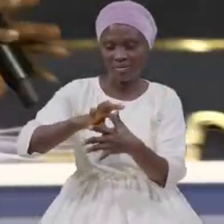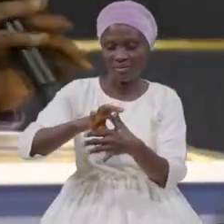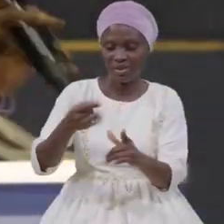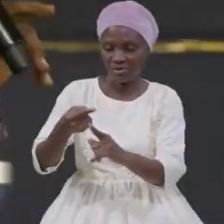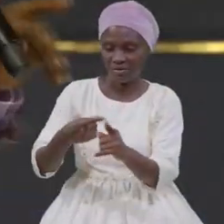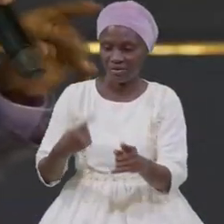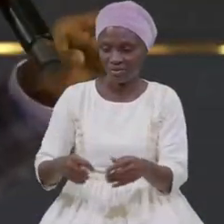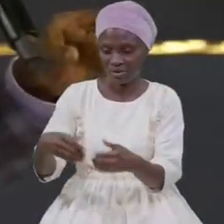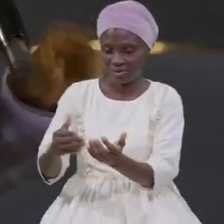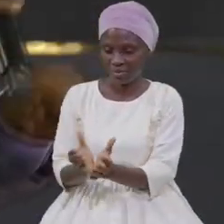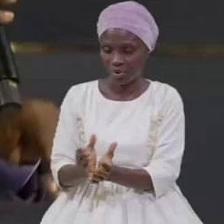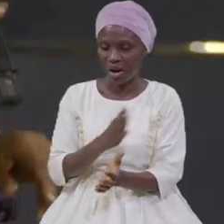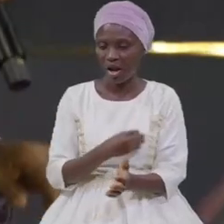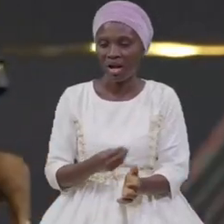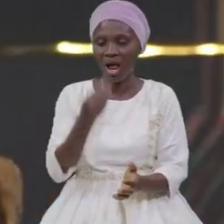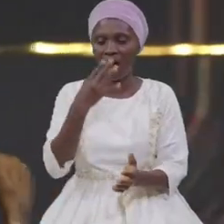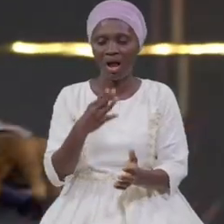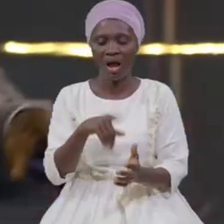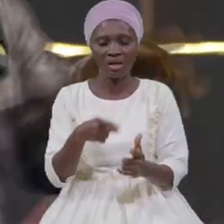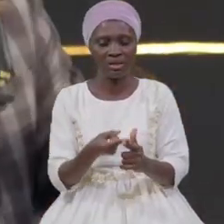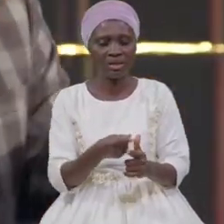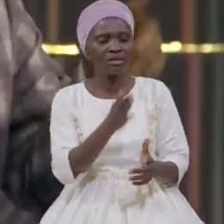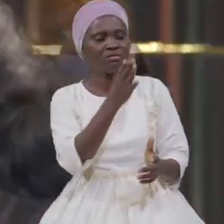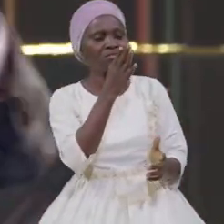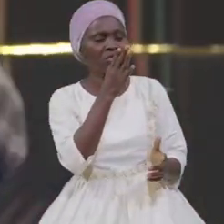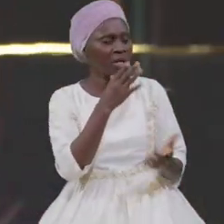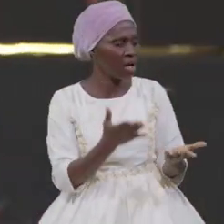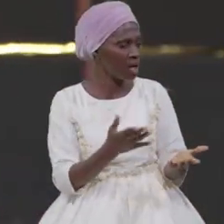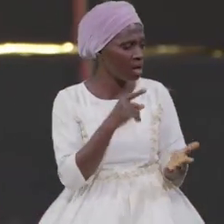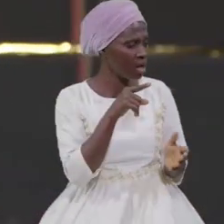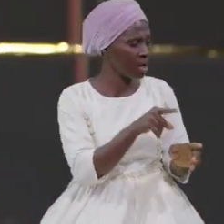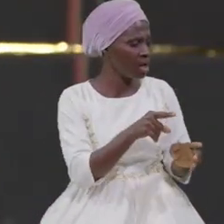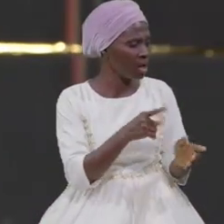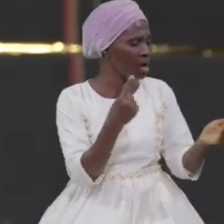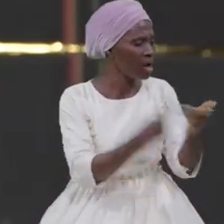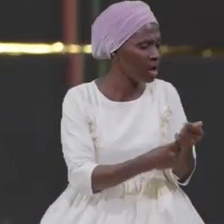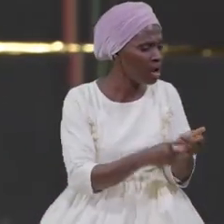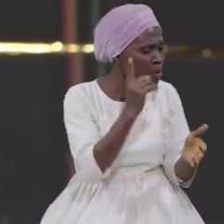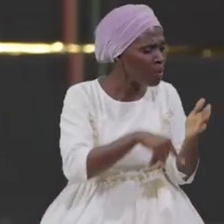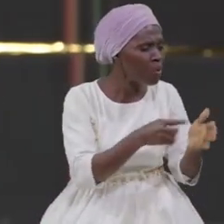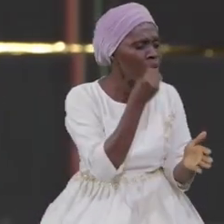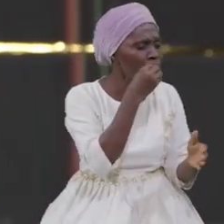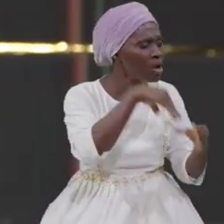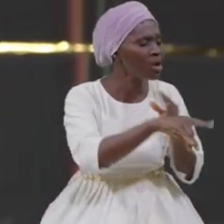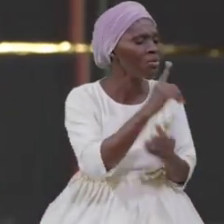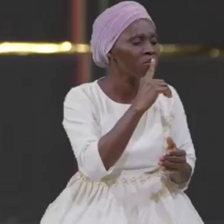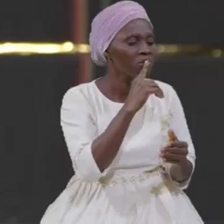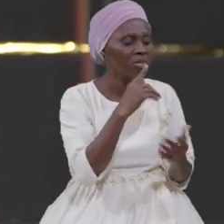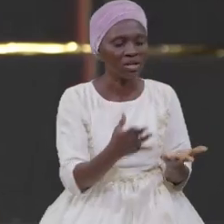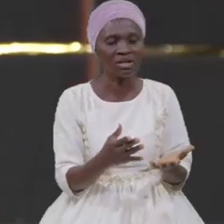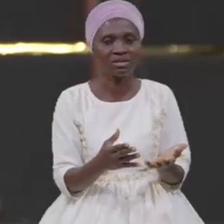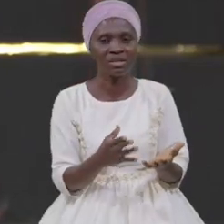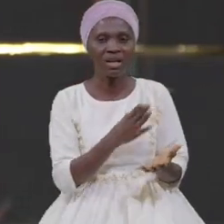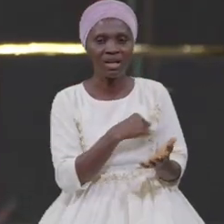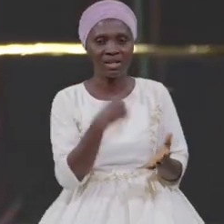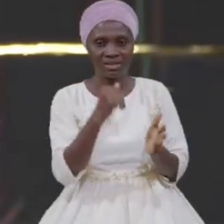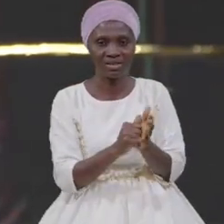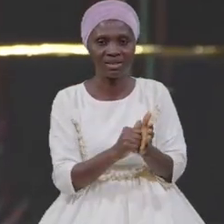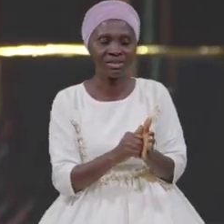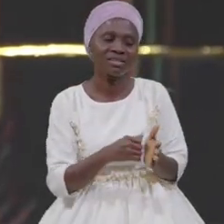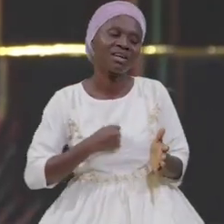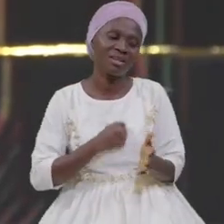maman vient, qu'est-ce que tu fais, qu'est-ce que tu as dans la bouche? Je suis désolé. Et il continue à mâcher la viande. J'ai dit, qu'est-ce que tu as dans la bouche? Je